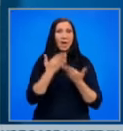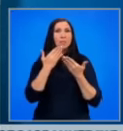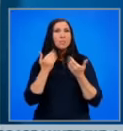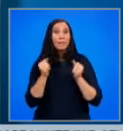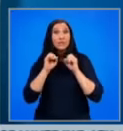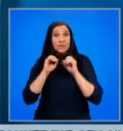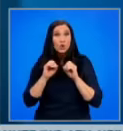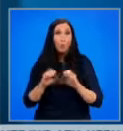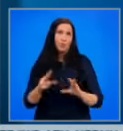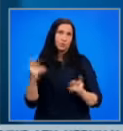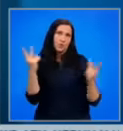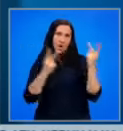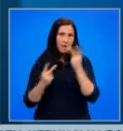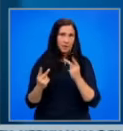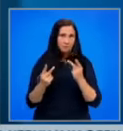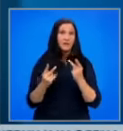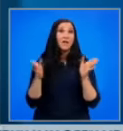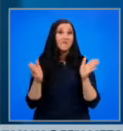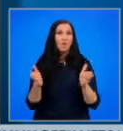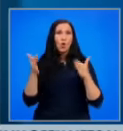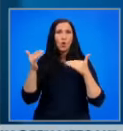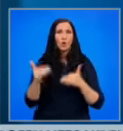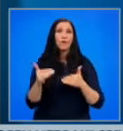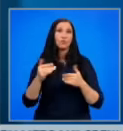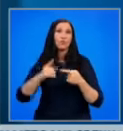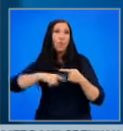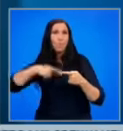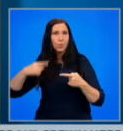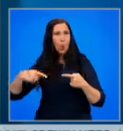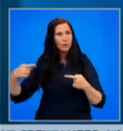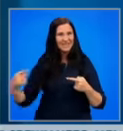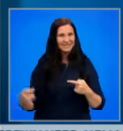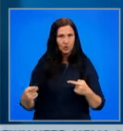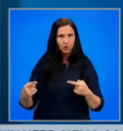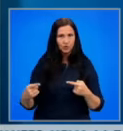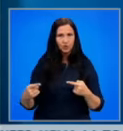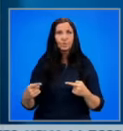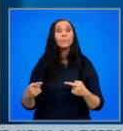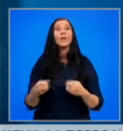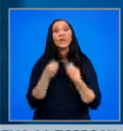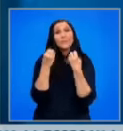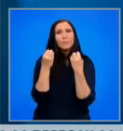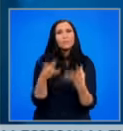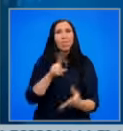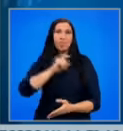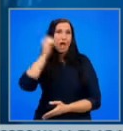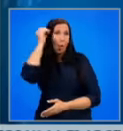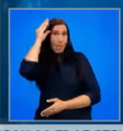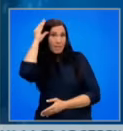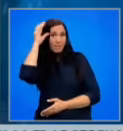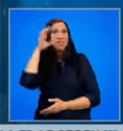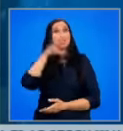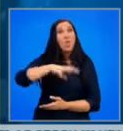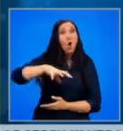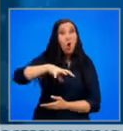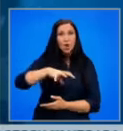да се допусне, разбира се, и в конкретното производство, да се позволи на некомпетентни органи